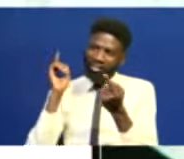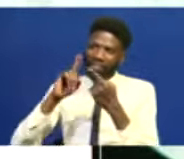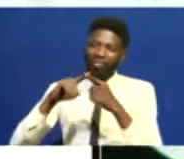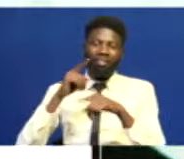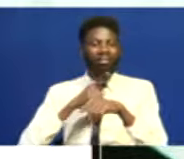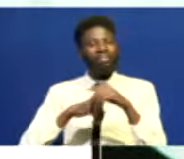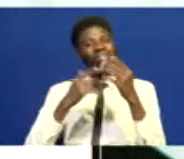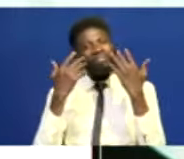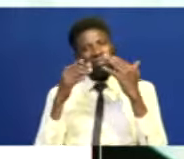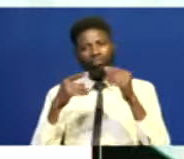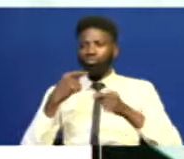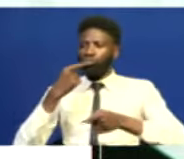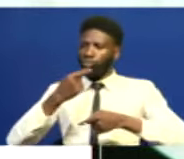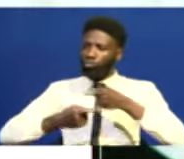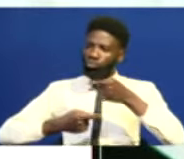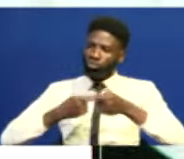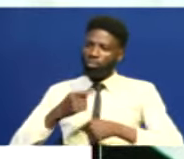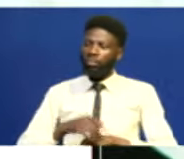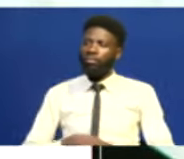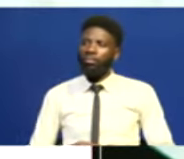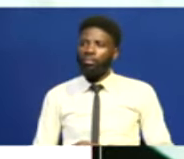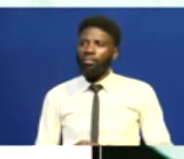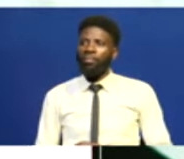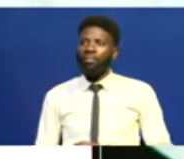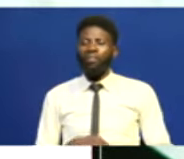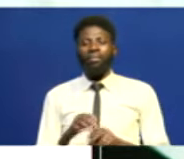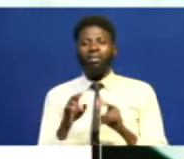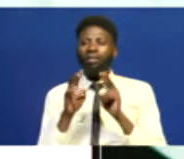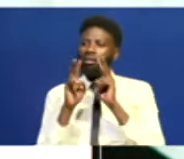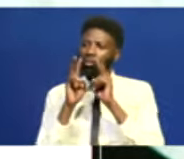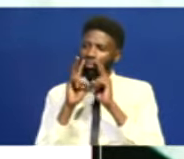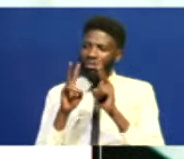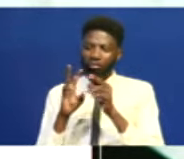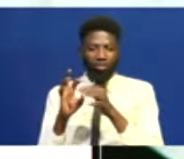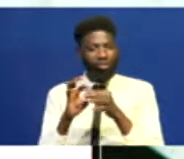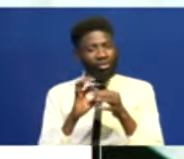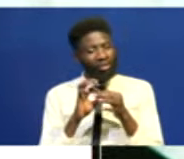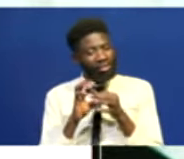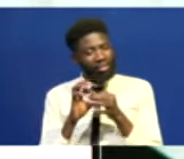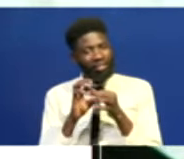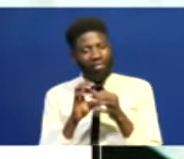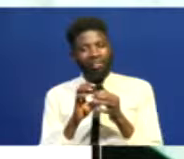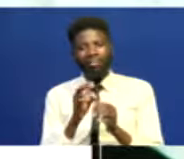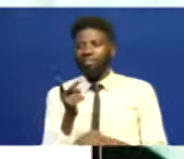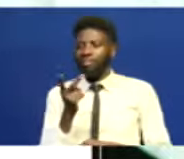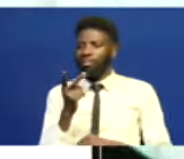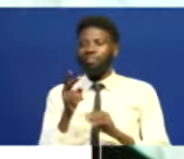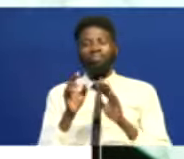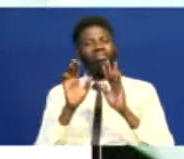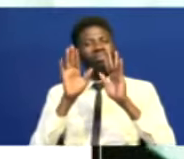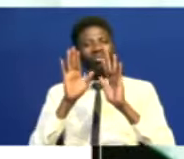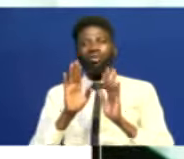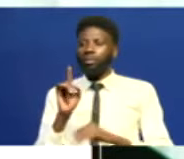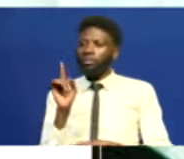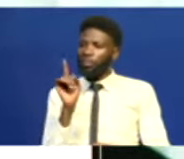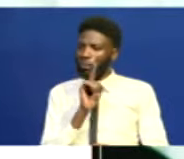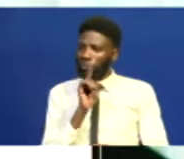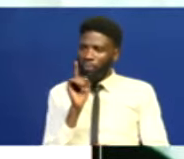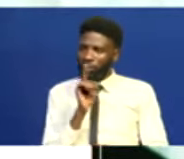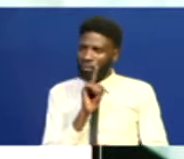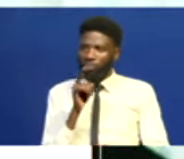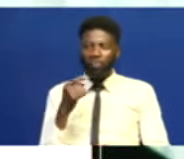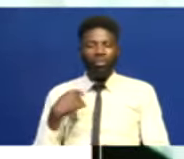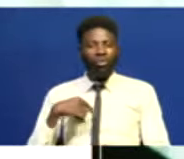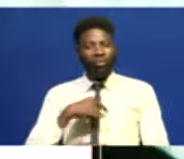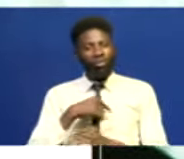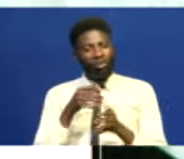namna hiyo. See, peace and unity ni kitu ya muhimu sana. Tume someshwa